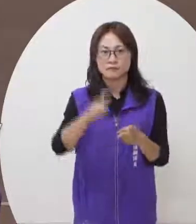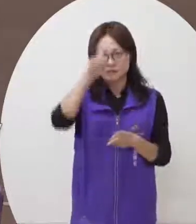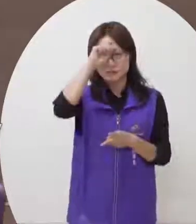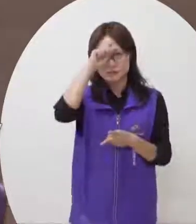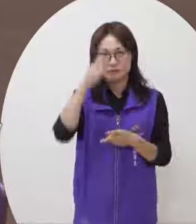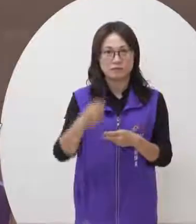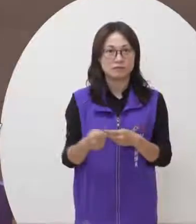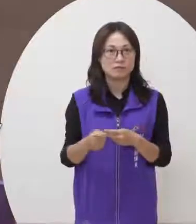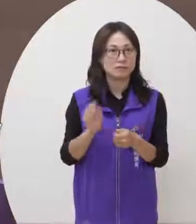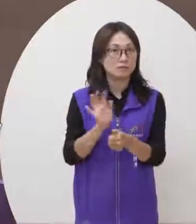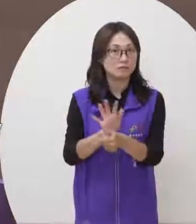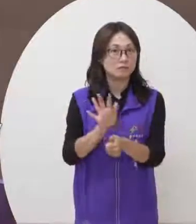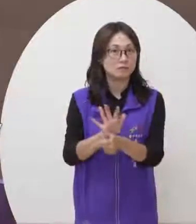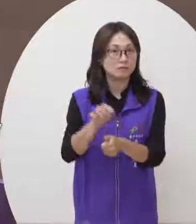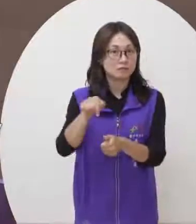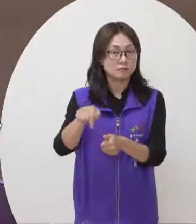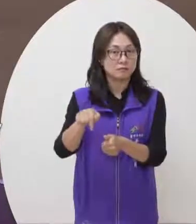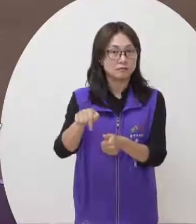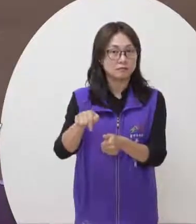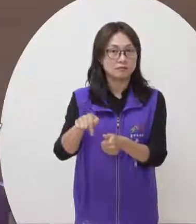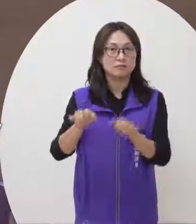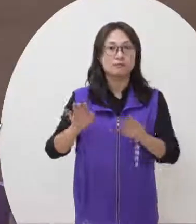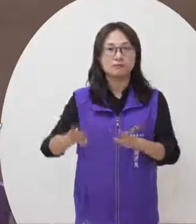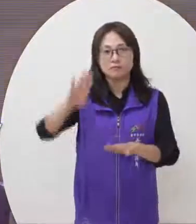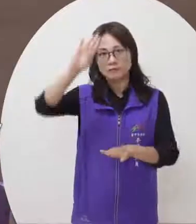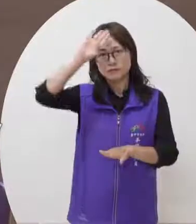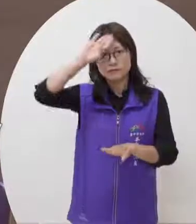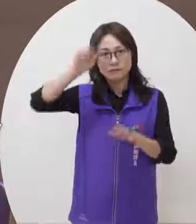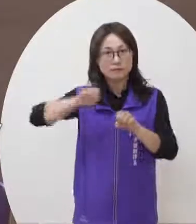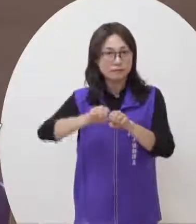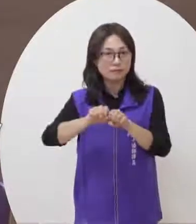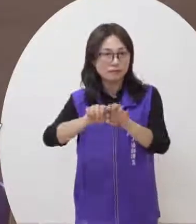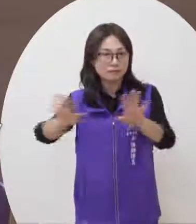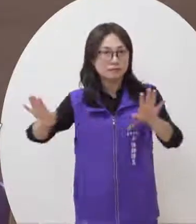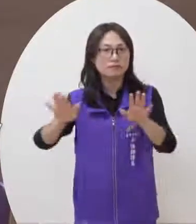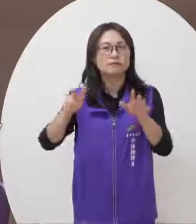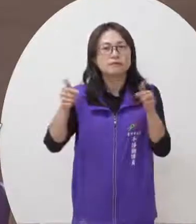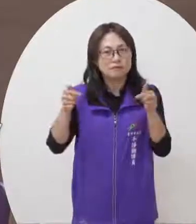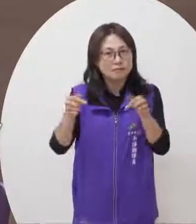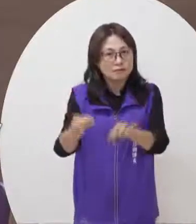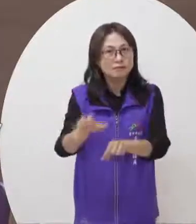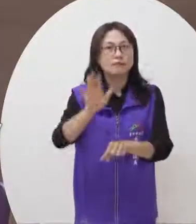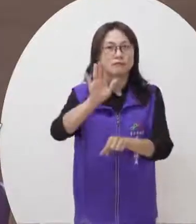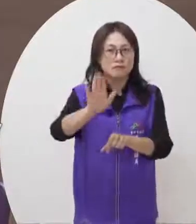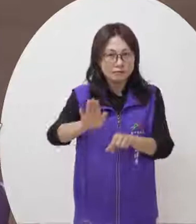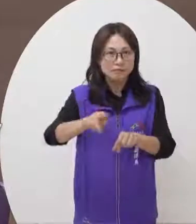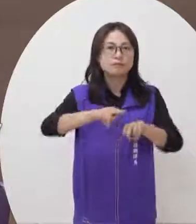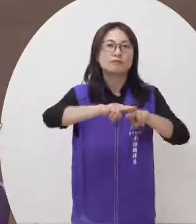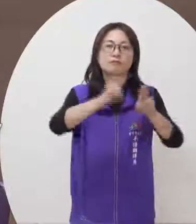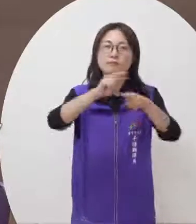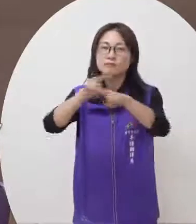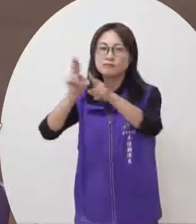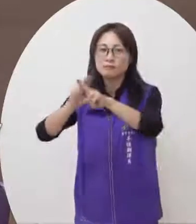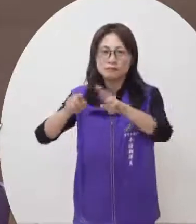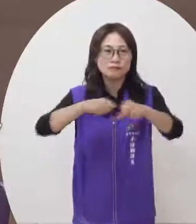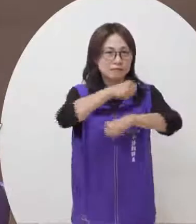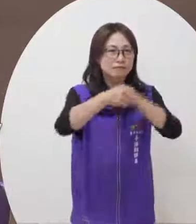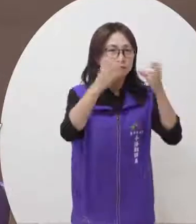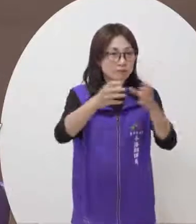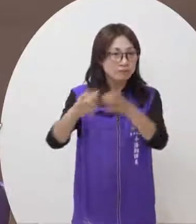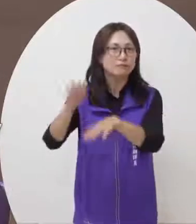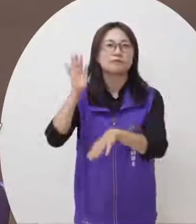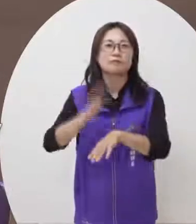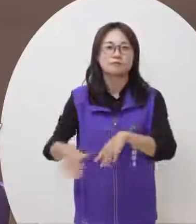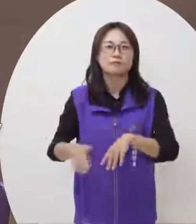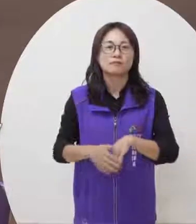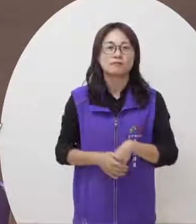哈，因为这个现在开始疫情比较稳定，解封可以办活动，所以呢，我们的观旅局哈，